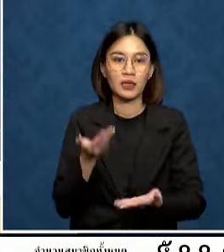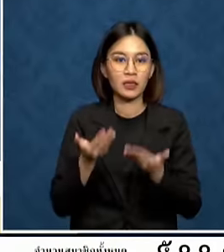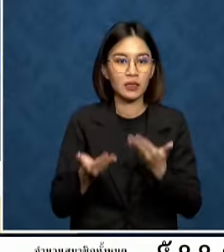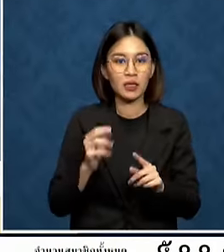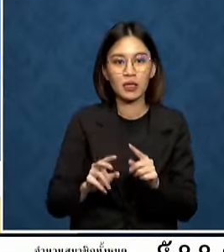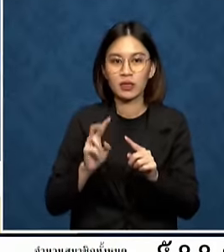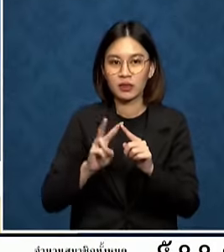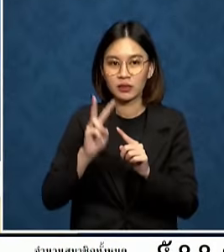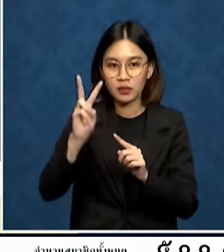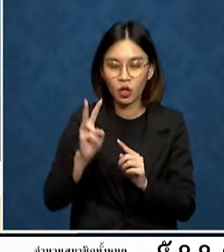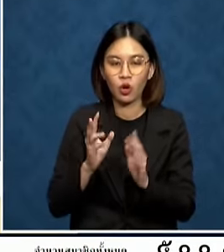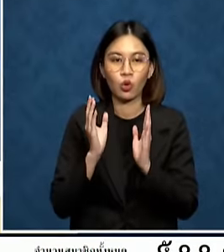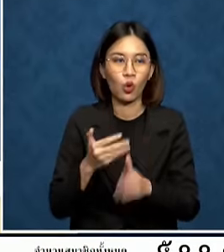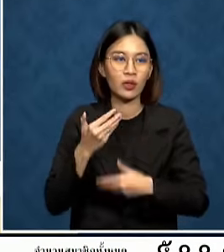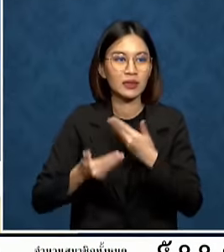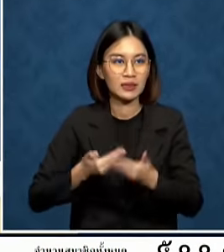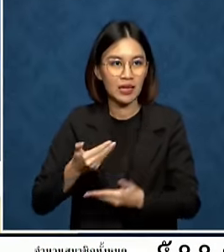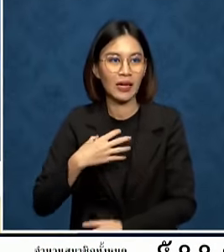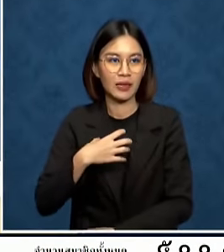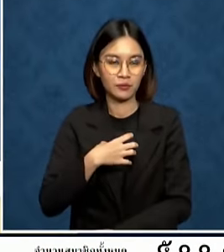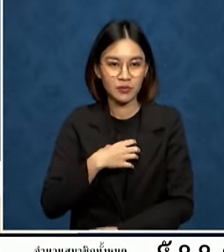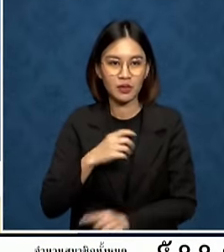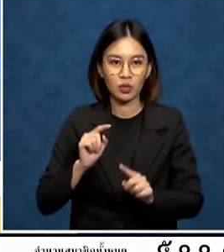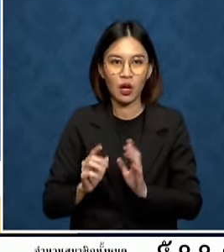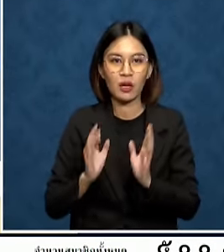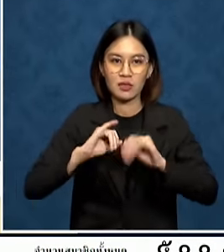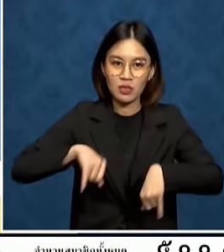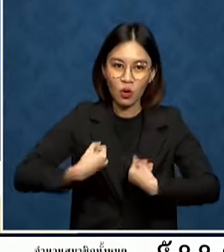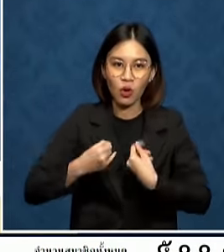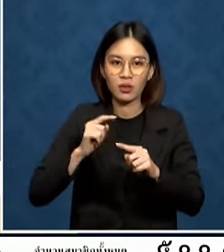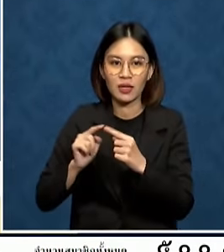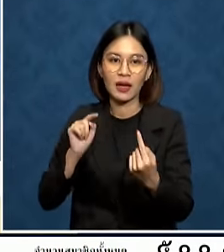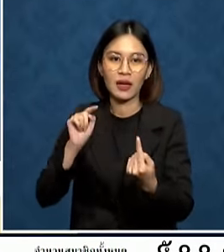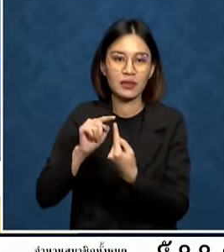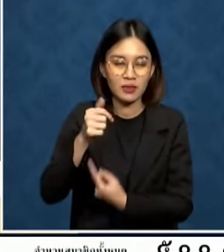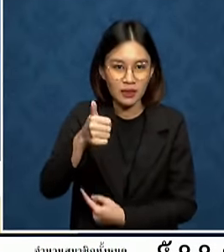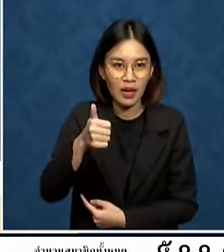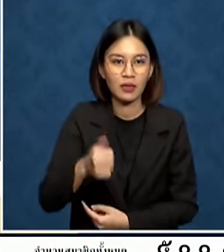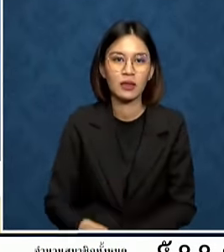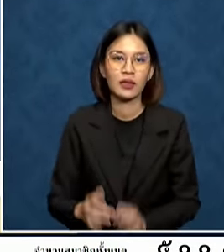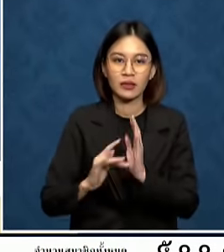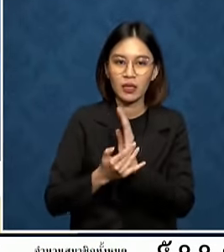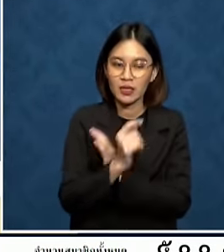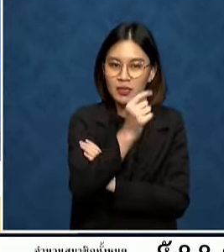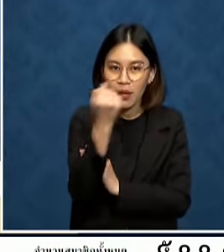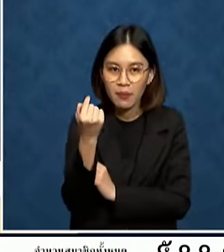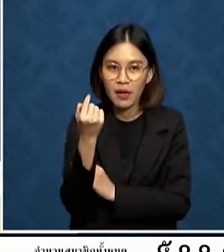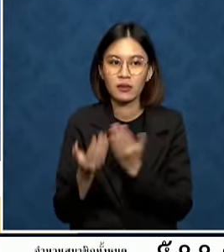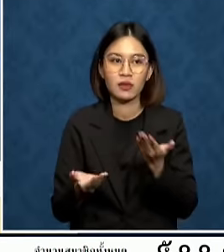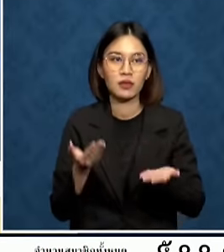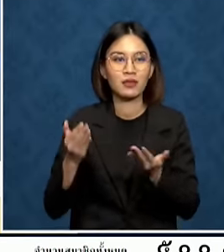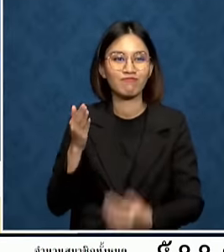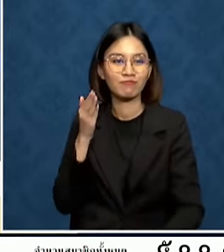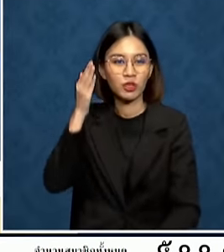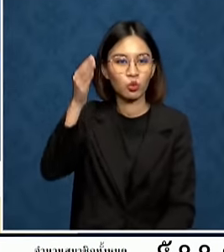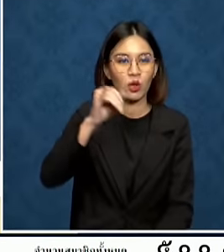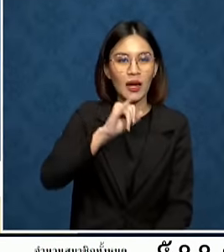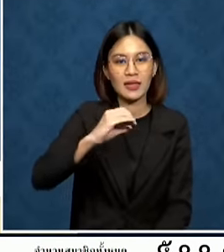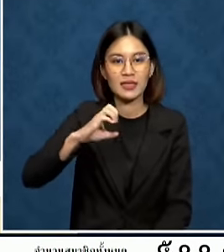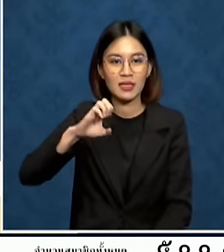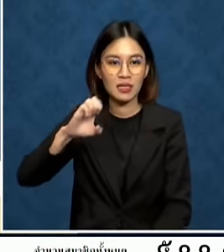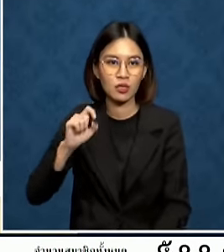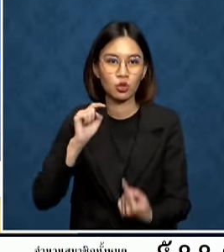ฝั่งซัพพายอุปทานท่านต้องสนับสนุนผู้อการรถยนต์สันดาบให้เข้าถึงเทคโนโลยีที่สูงขึ้นหรือที่เรียกว่าฟิวเจอ Iceไม่